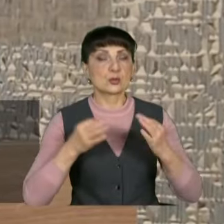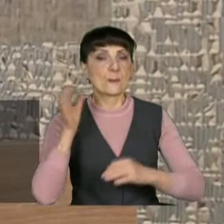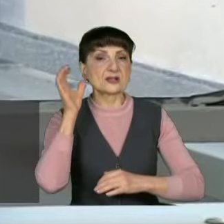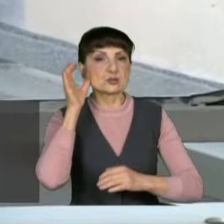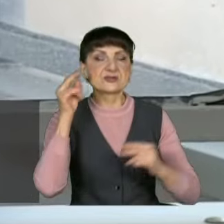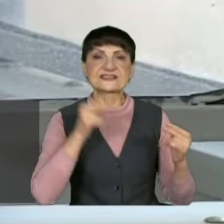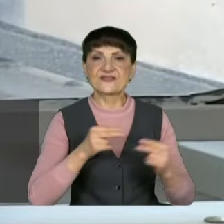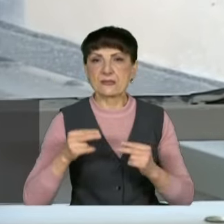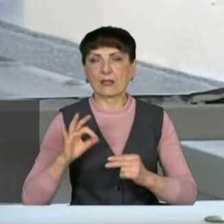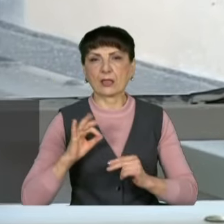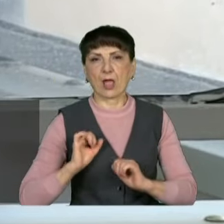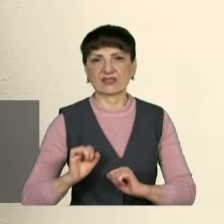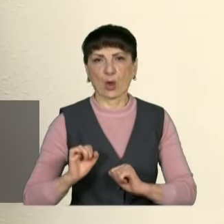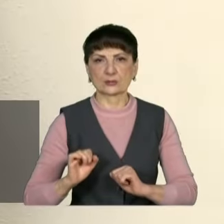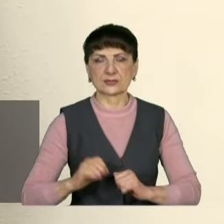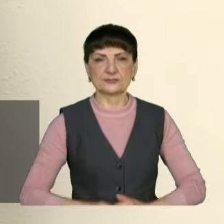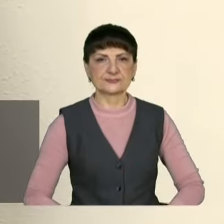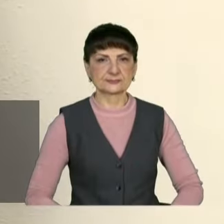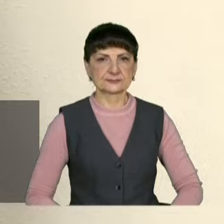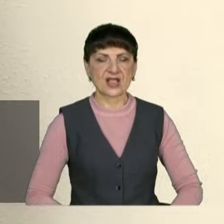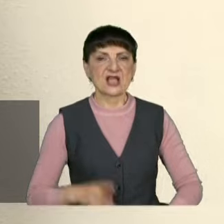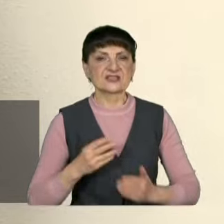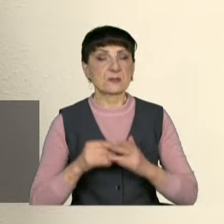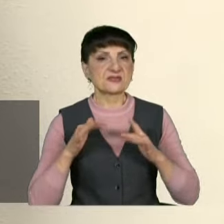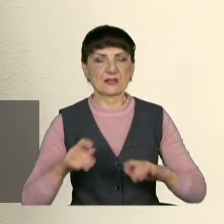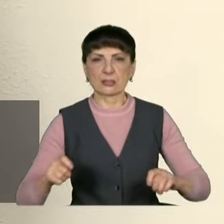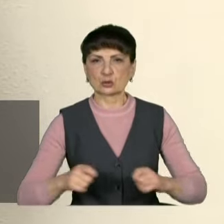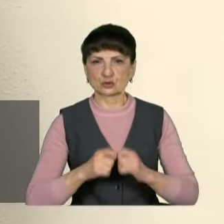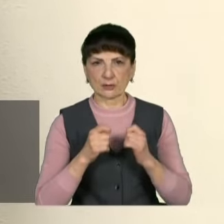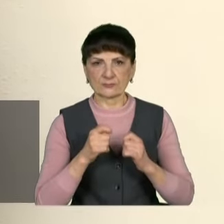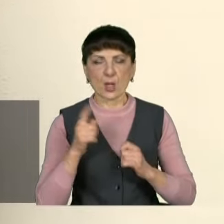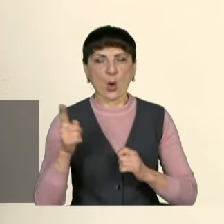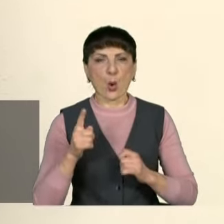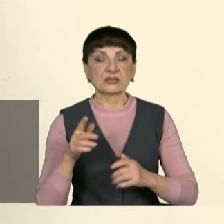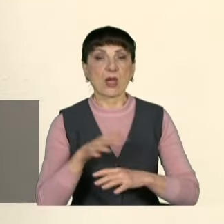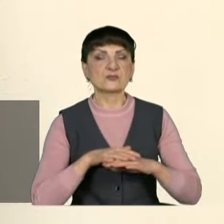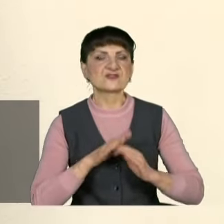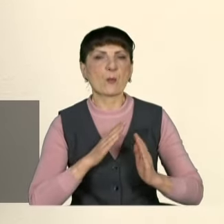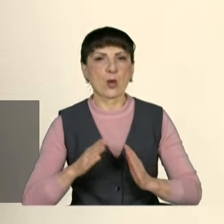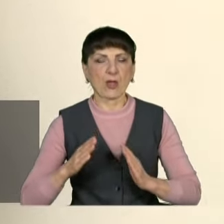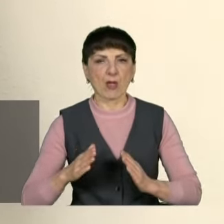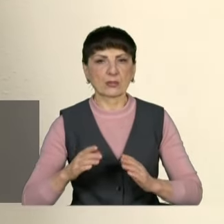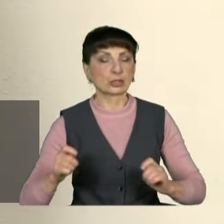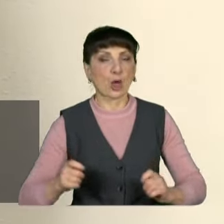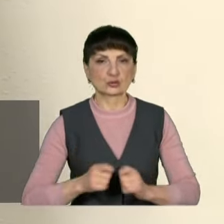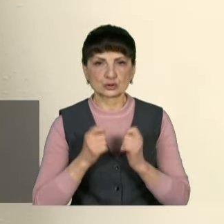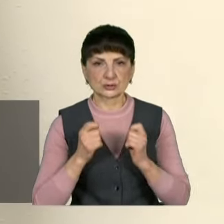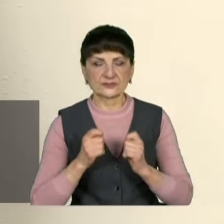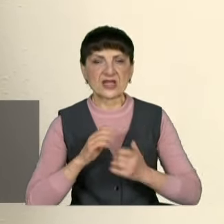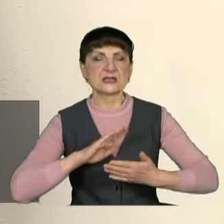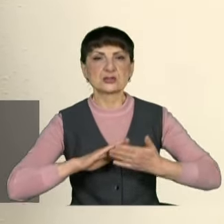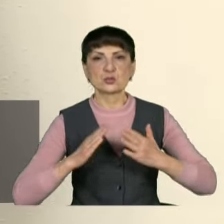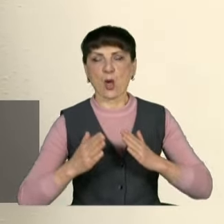и сторону обвинения. Своими противоправными действиями Закибаев посягнул на общественный порядок, нарушив